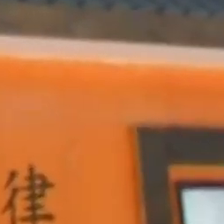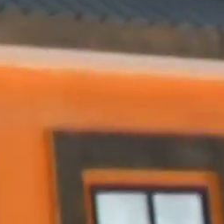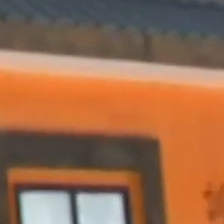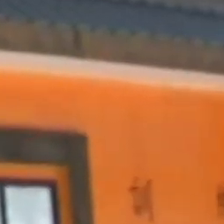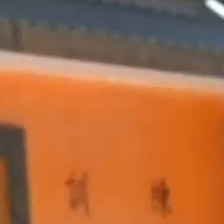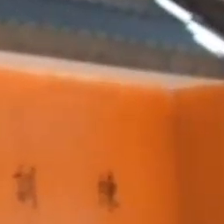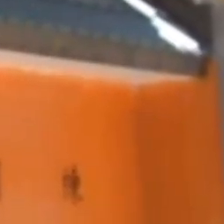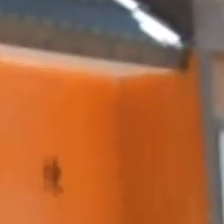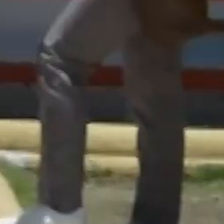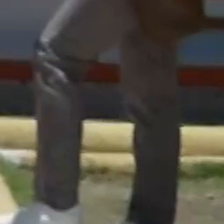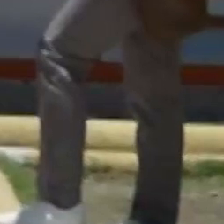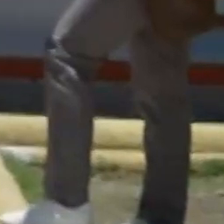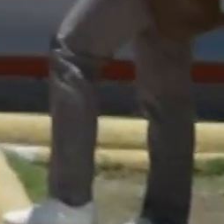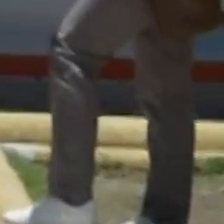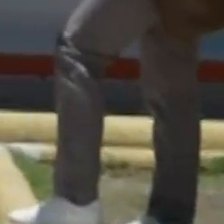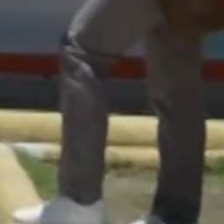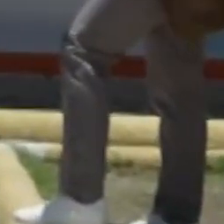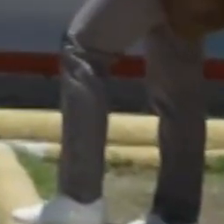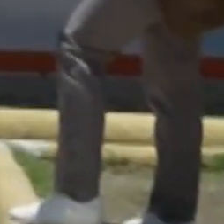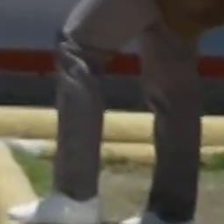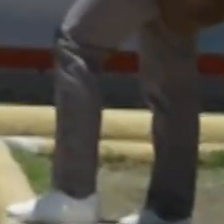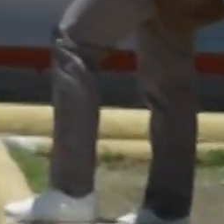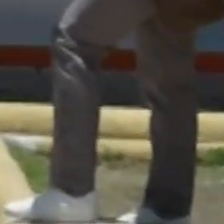pengunjung dikenakan biaya Rp20.000.